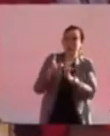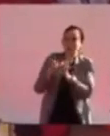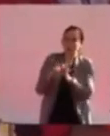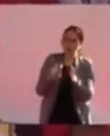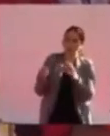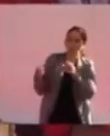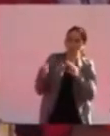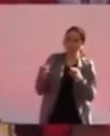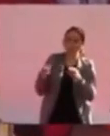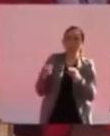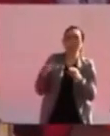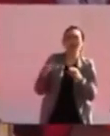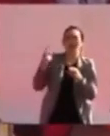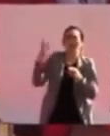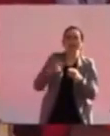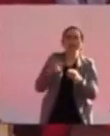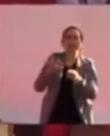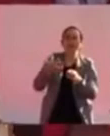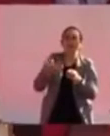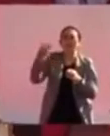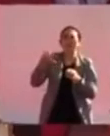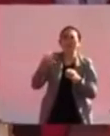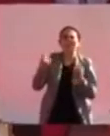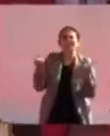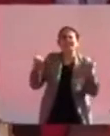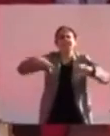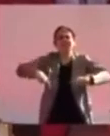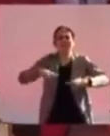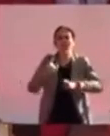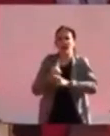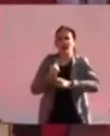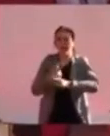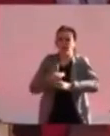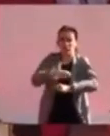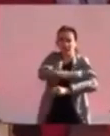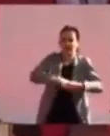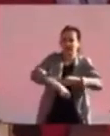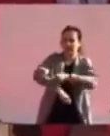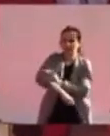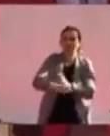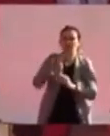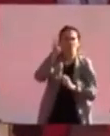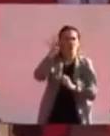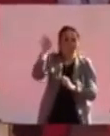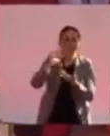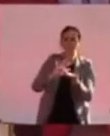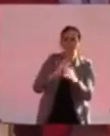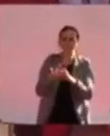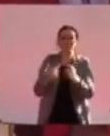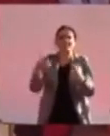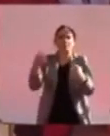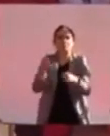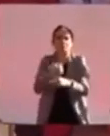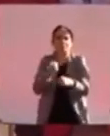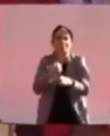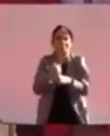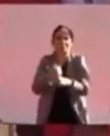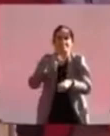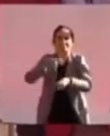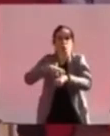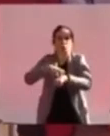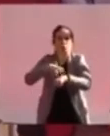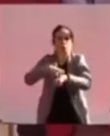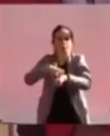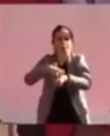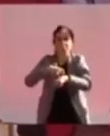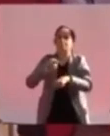sfida di resistenza da superare per poter esercitare la professione infine una volta pienamente formate formati